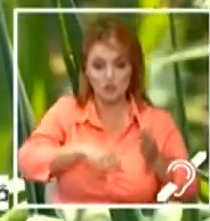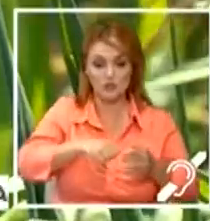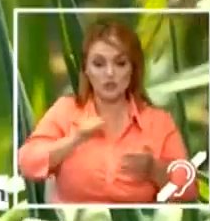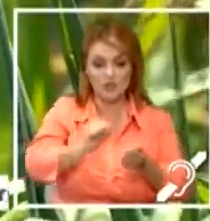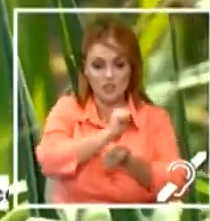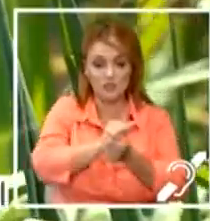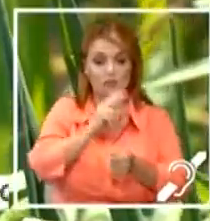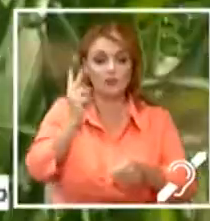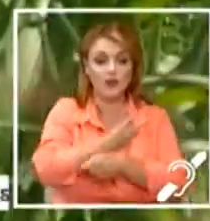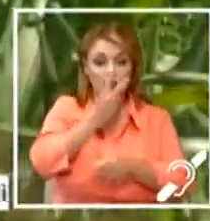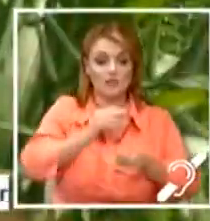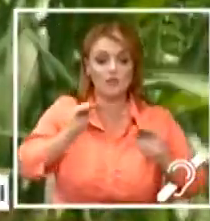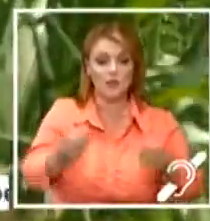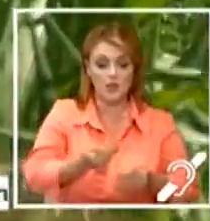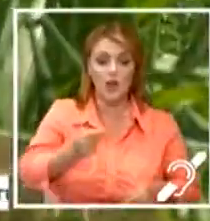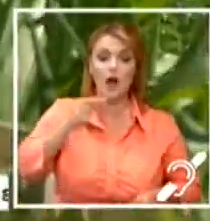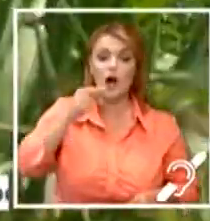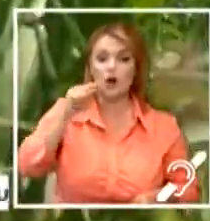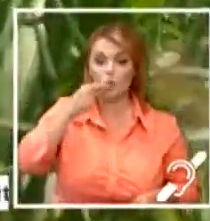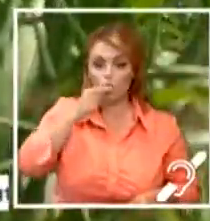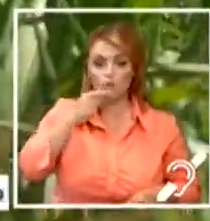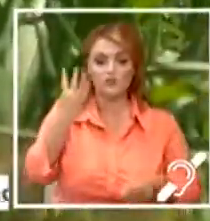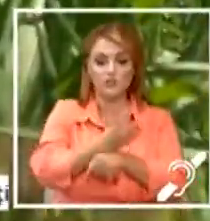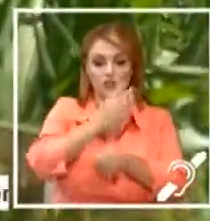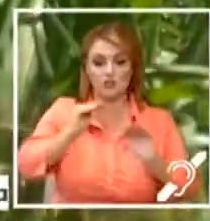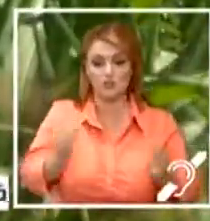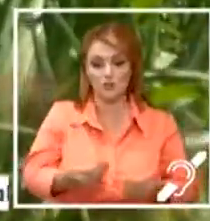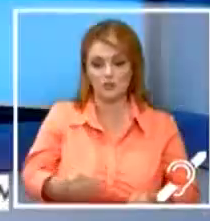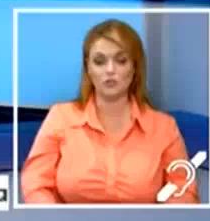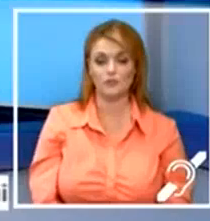fi de 2 ori mai mică, iar cea de porumb de 4 ori.